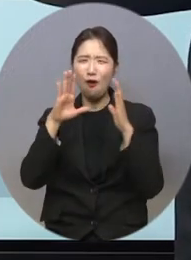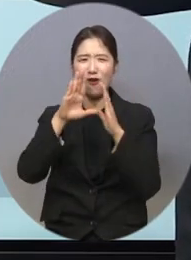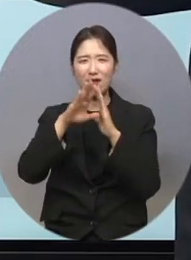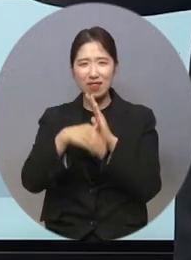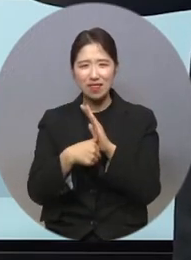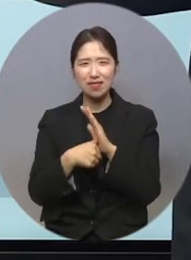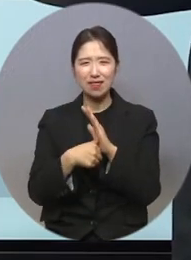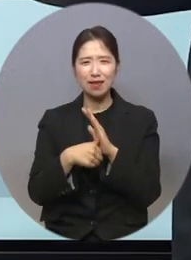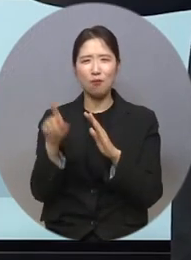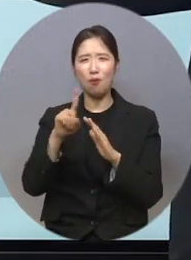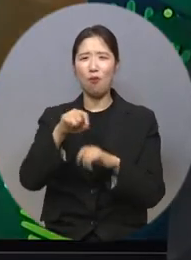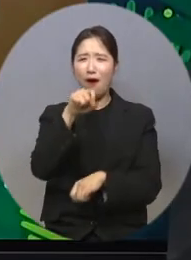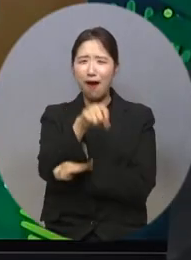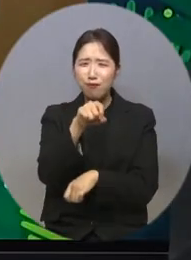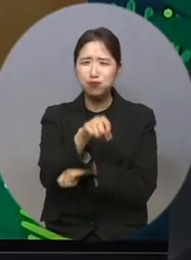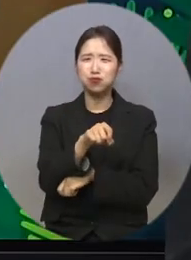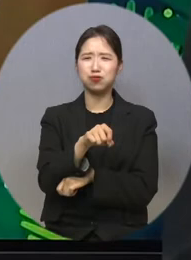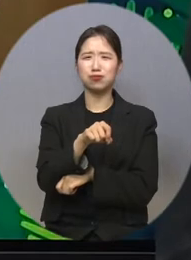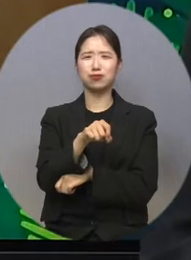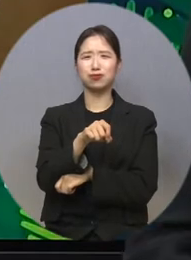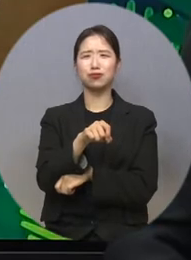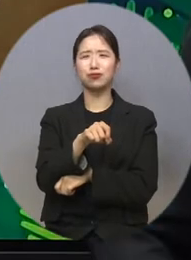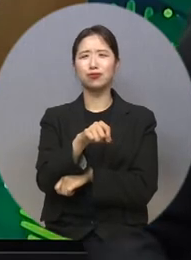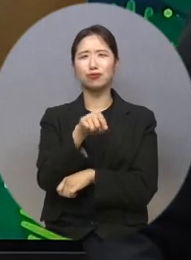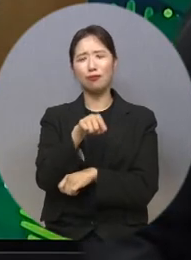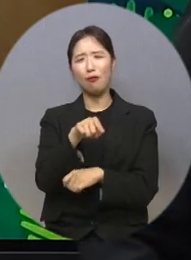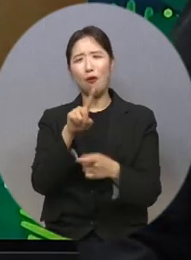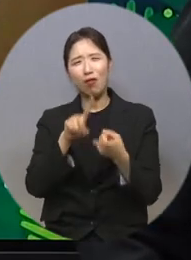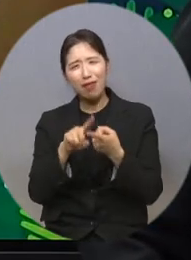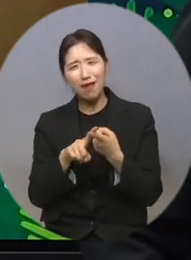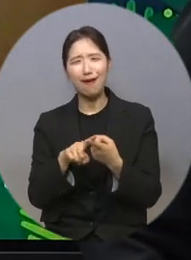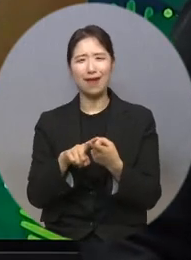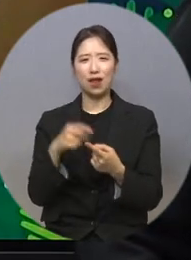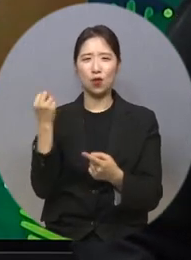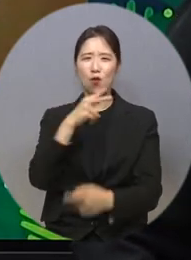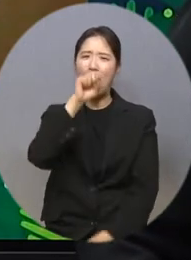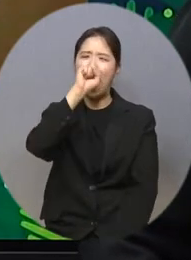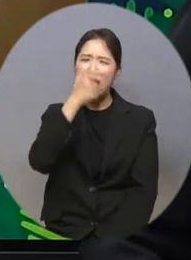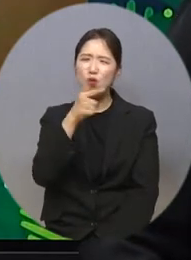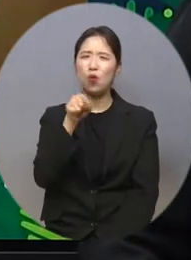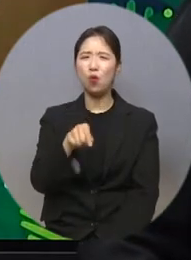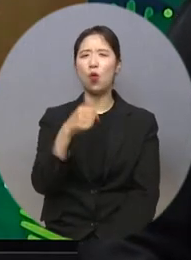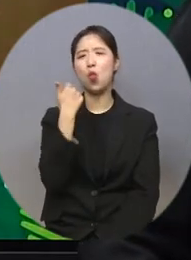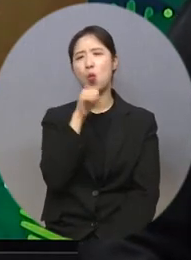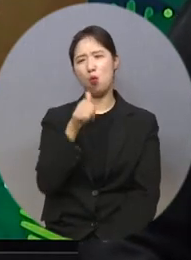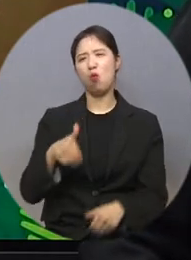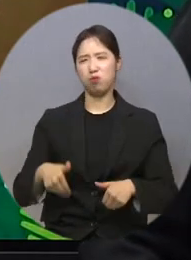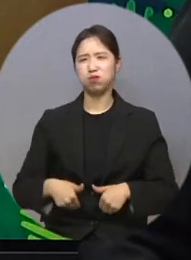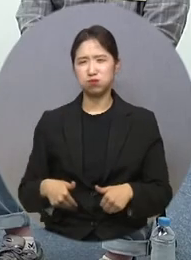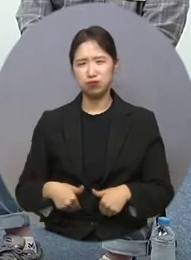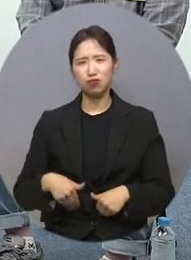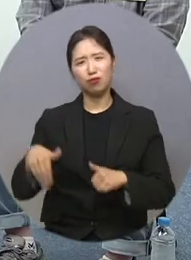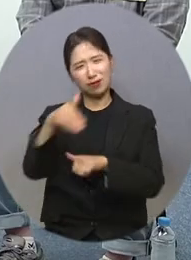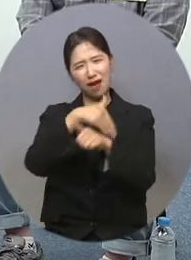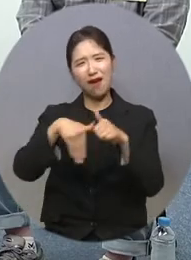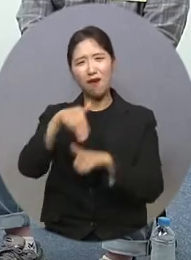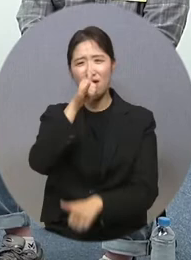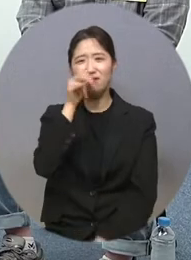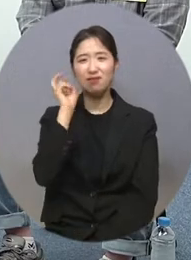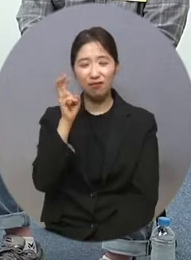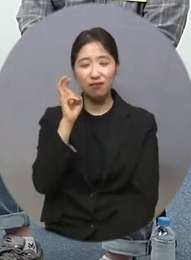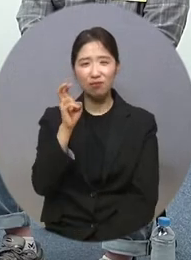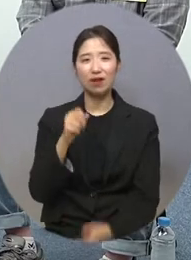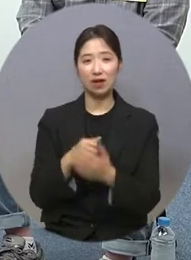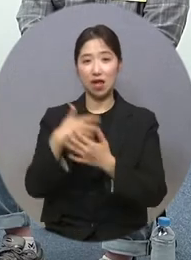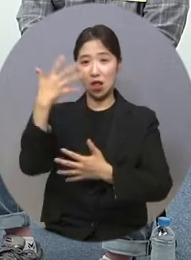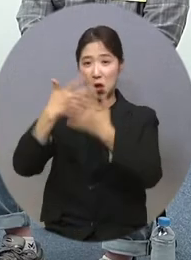현 행정 사무에 대한 그런 경험, 그리고 또안 좋은 것도 통역을 해야 되는 그런 상황이 있으시지 않으셨을까? 영화에 보면